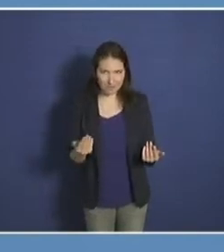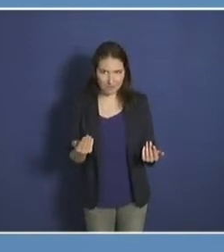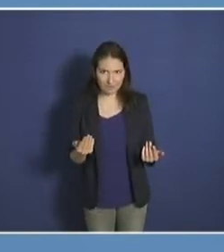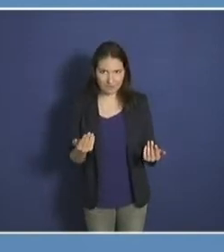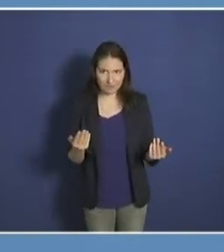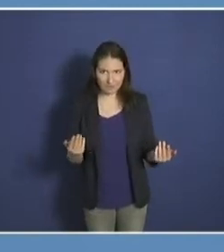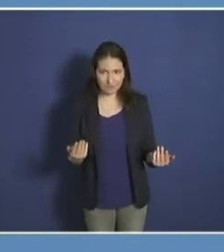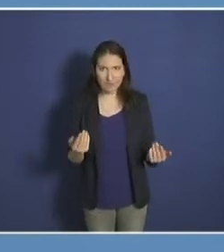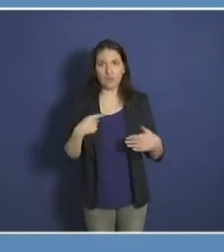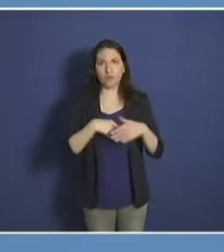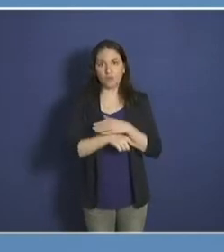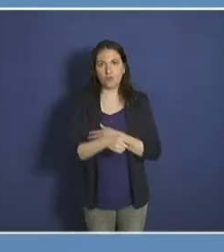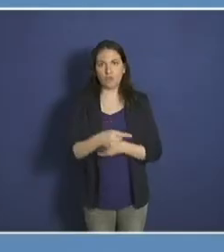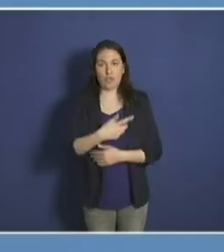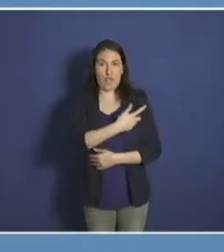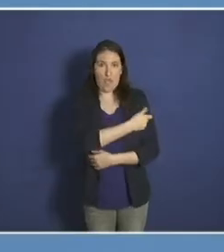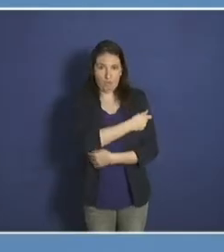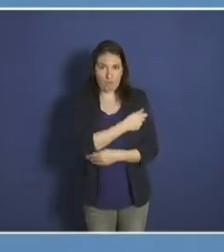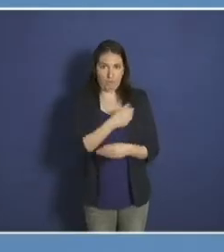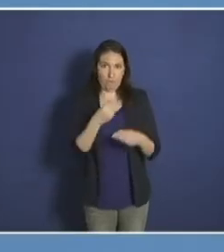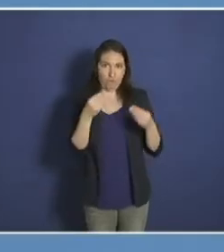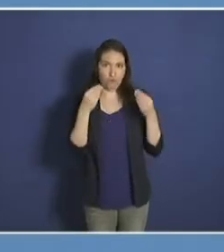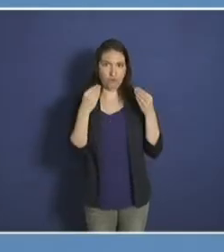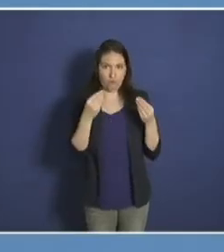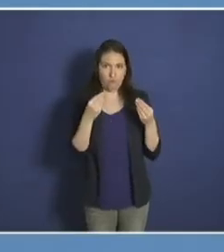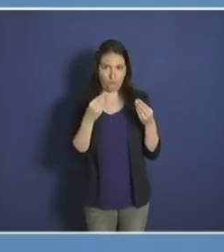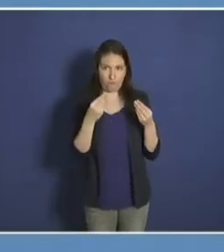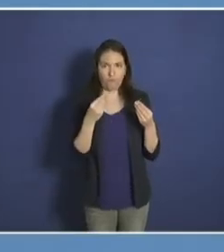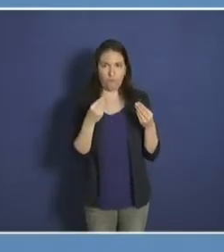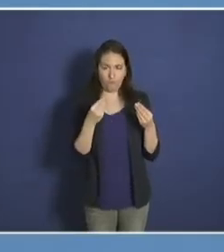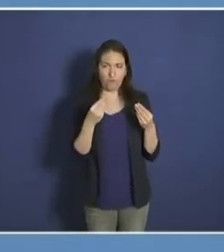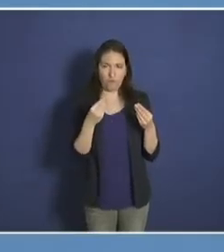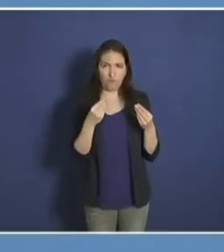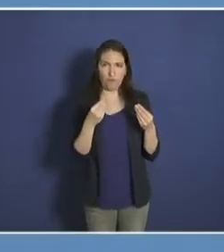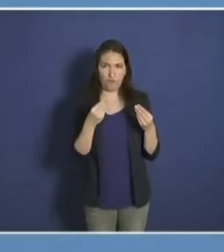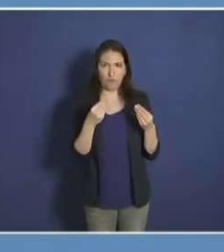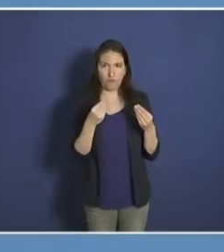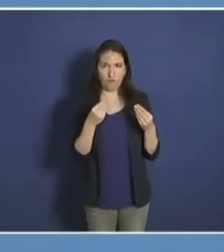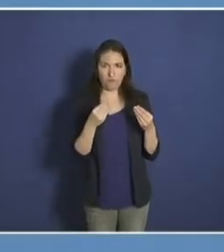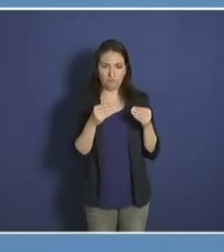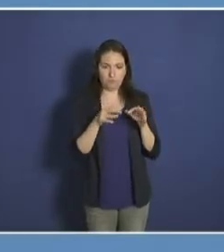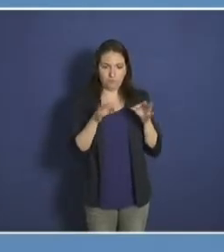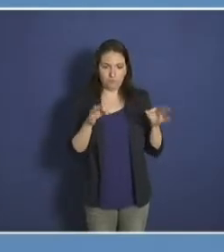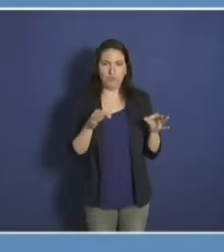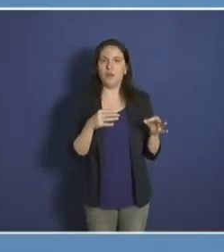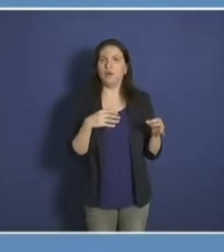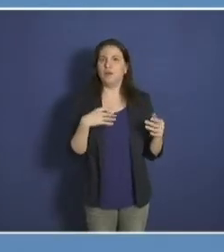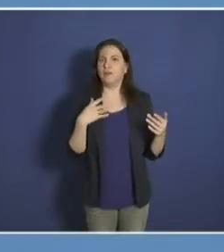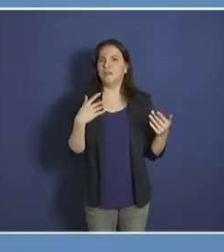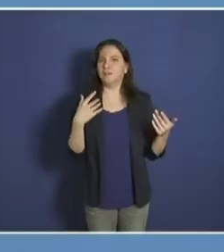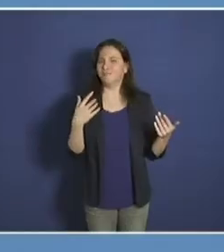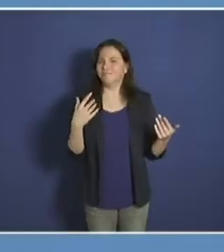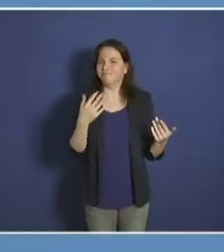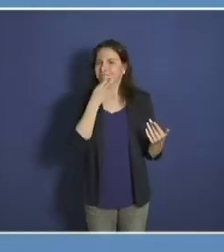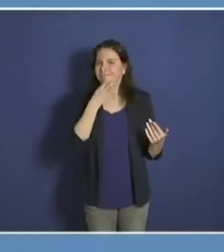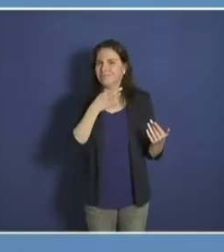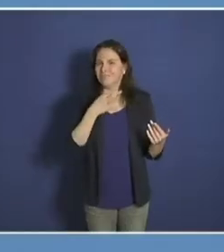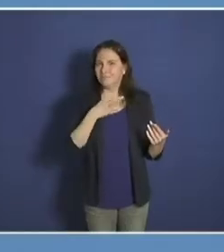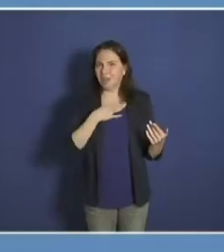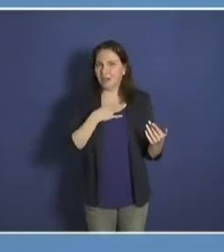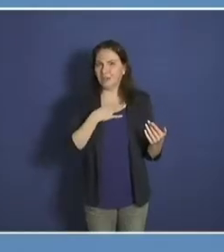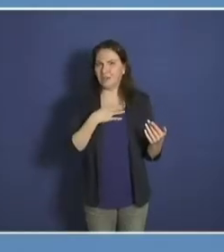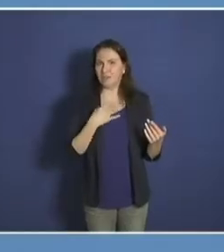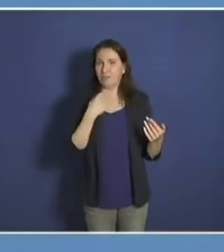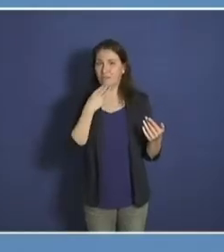natürlich durch den Impfstoff etwas weniger ausgeprägt, darauf setzen, immer sich so viel wie möglich Leute anstecken